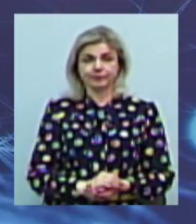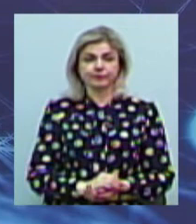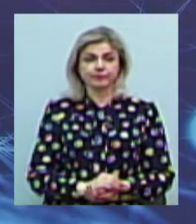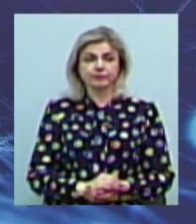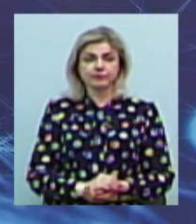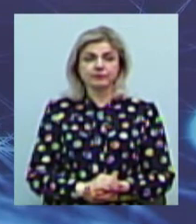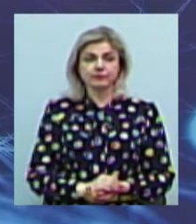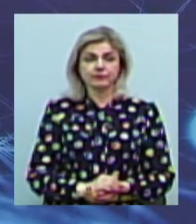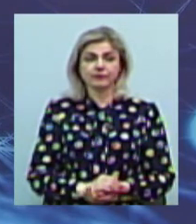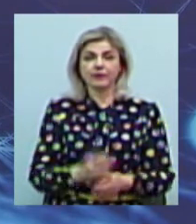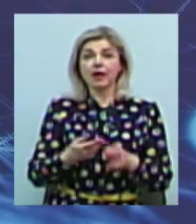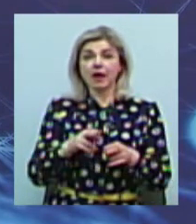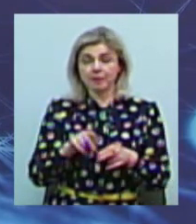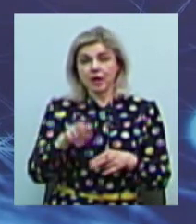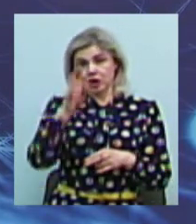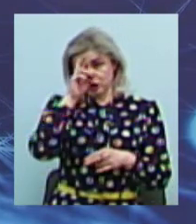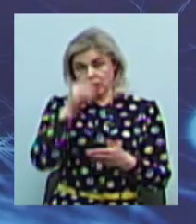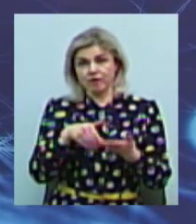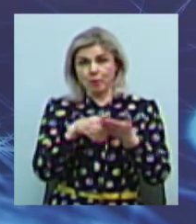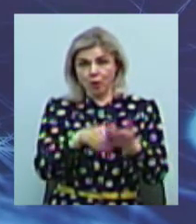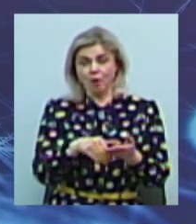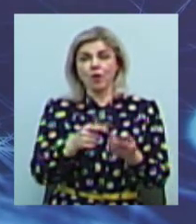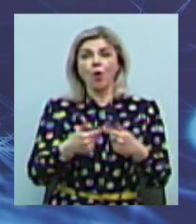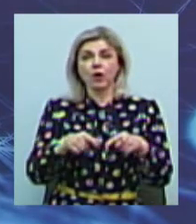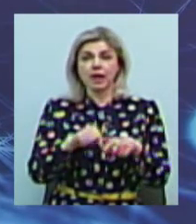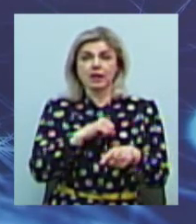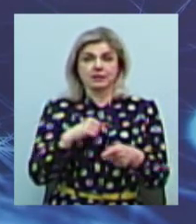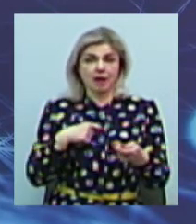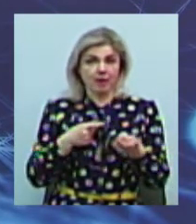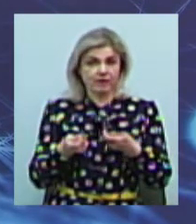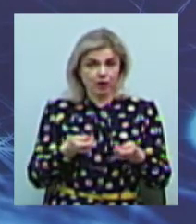якими держава допомагає органам місцевого самоврядування